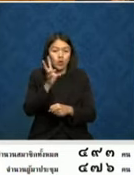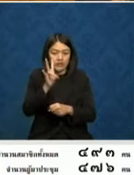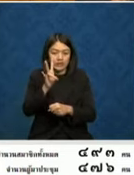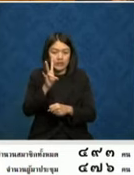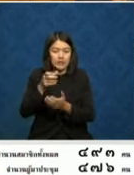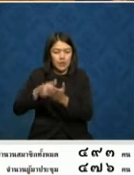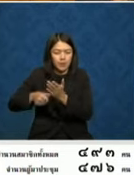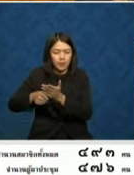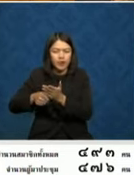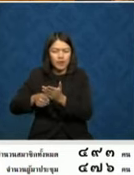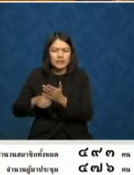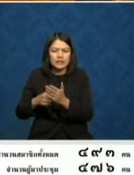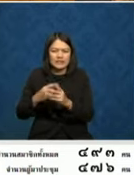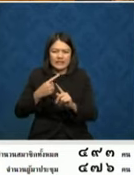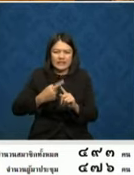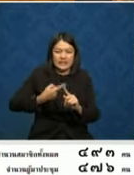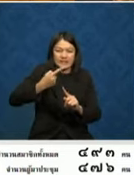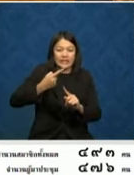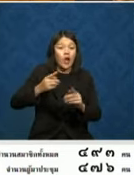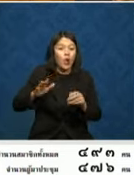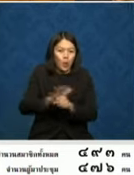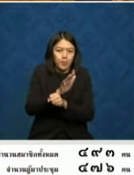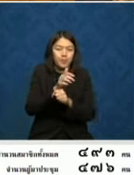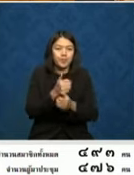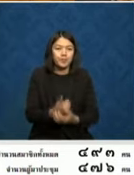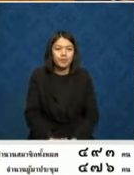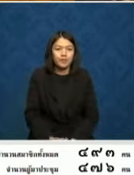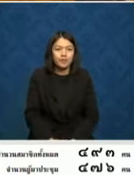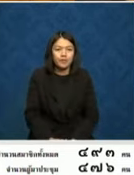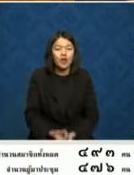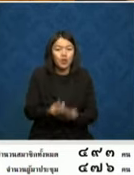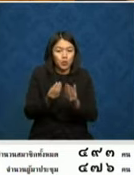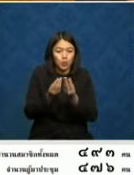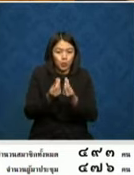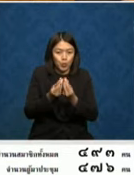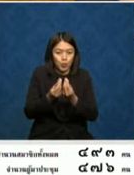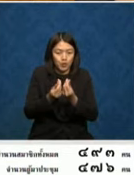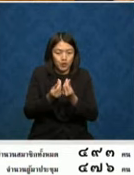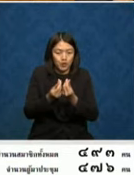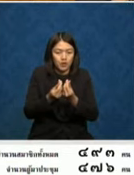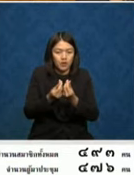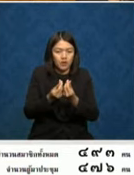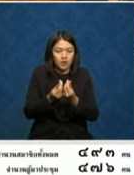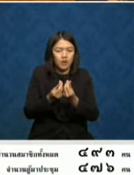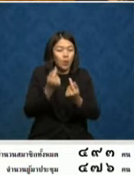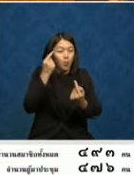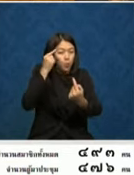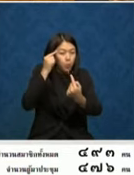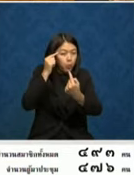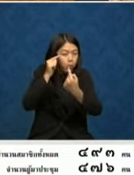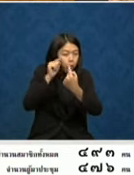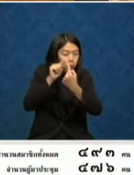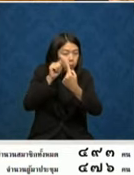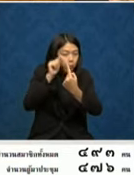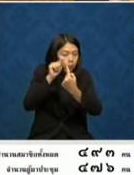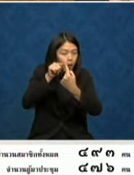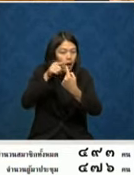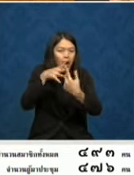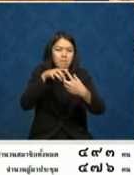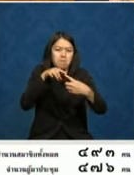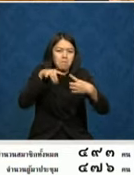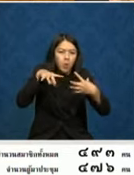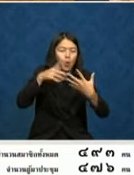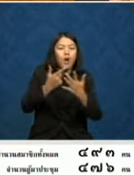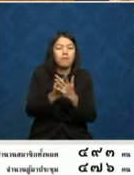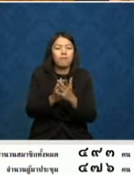ะเหลืออีก1เดือนก็จะครบเนี่ยนะครับยืนยันในตัวเลขว่าการพลาดเป้าเนี่ยไม่ได้มีนัยยะสำคัญนะครับ